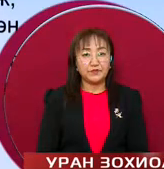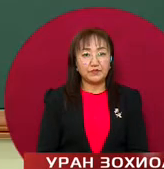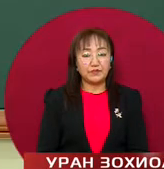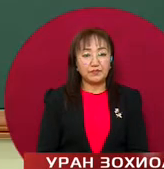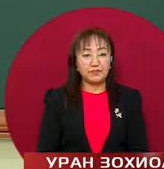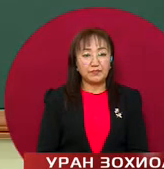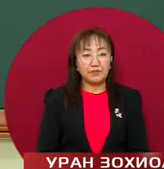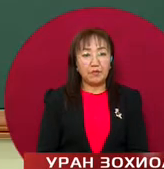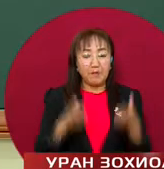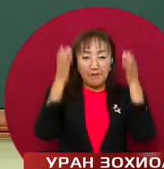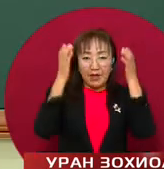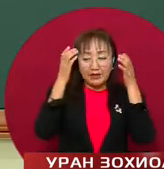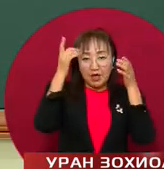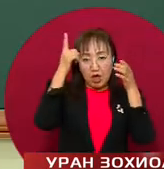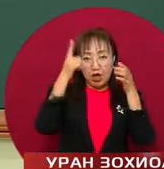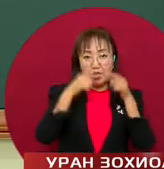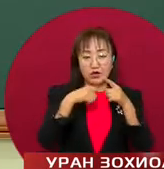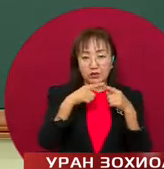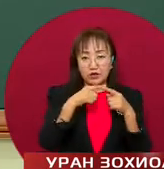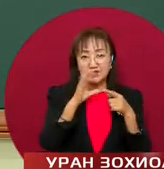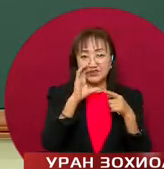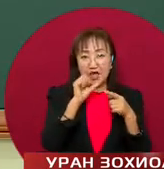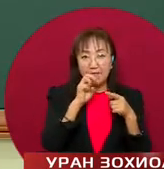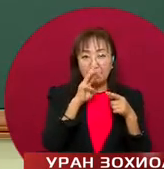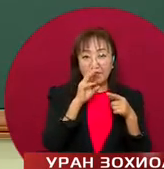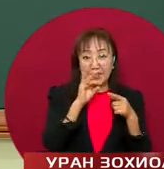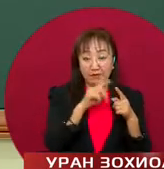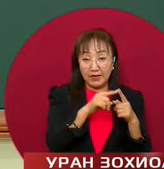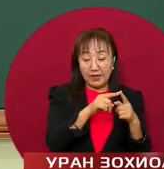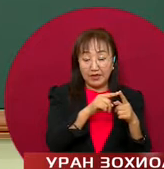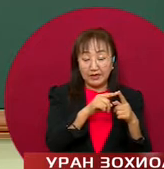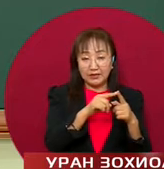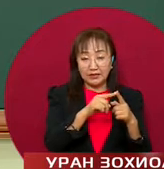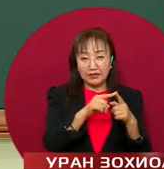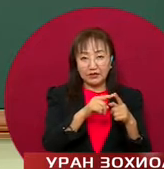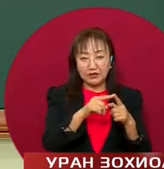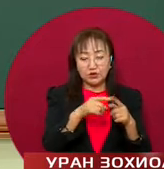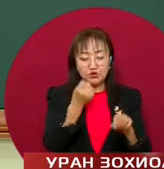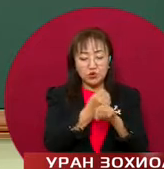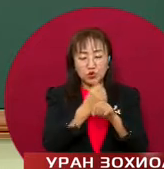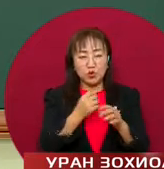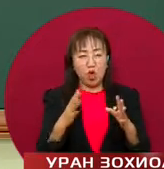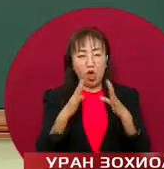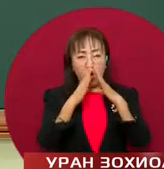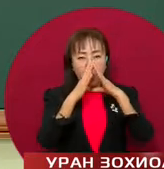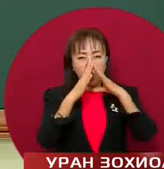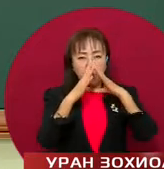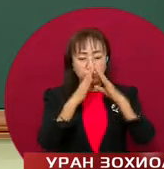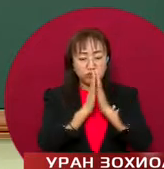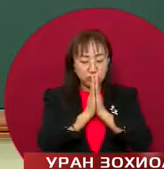Малгаан сампин овоо хоёрыг ямар шинжээр нь адилтгсан юм бэ?